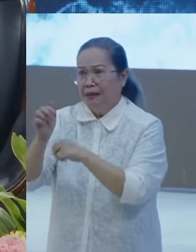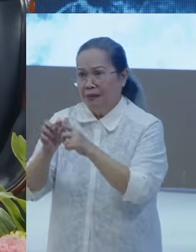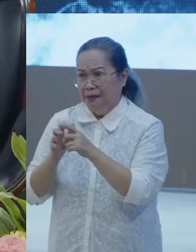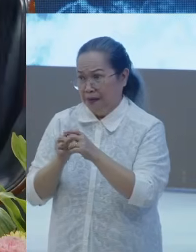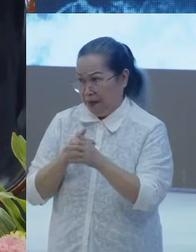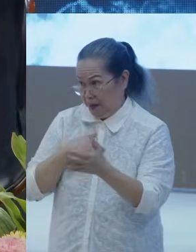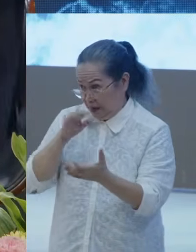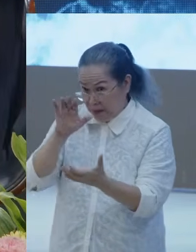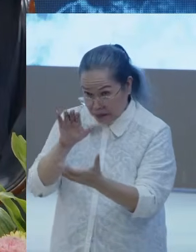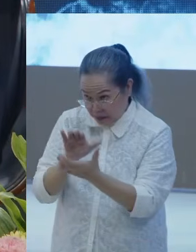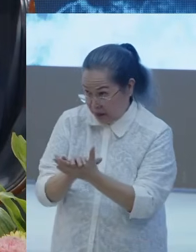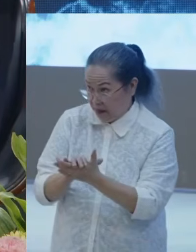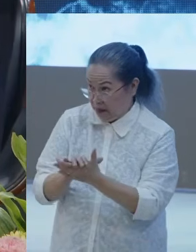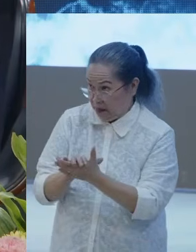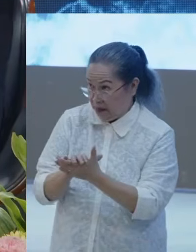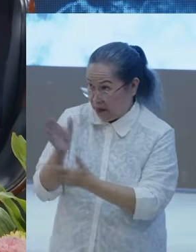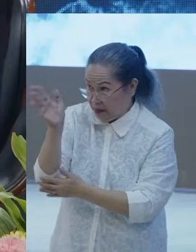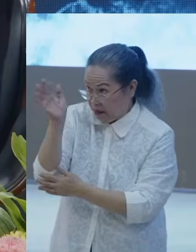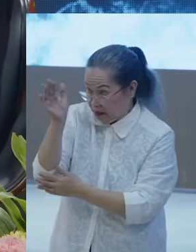isang talipandas na babae.